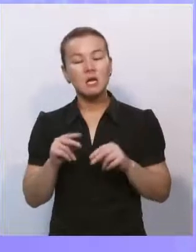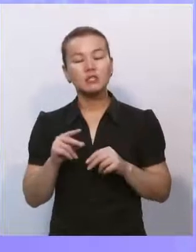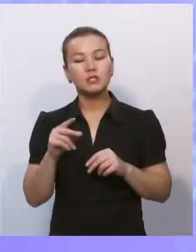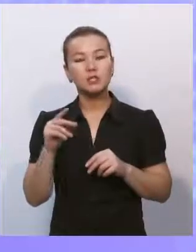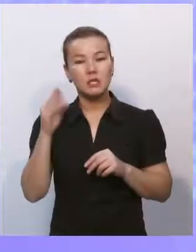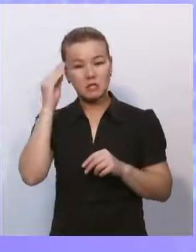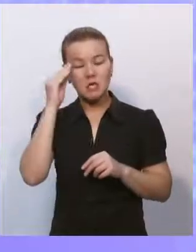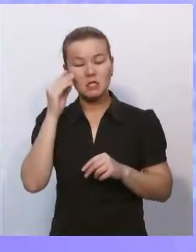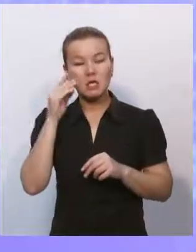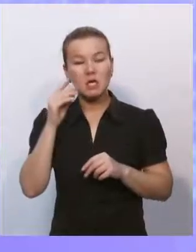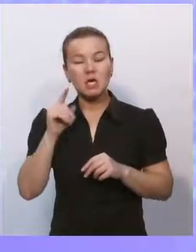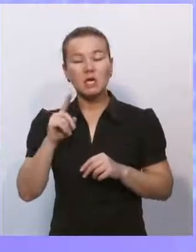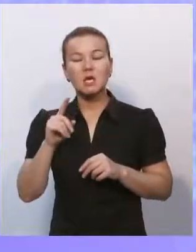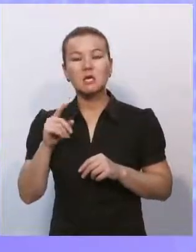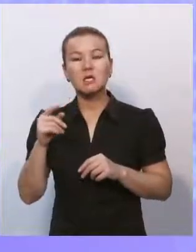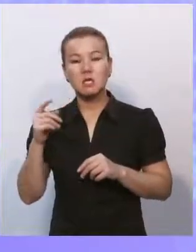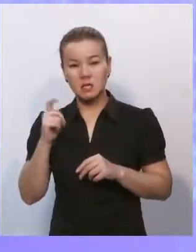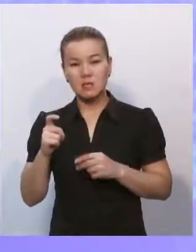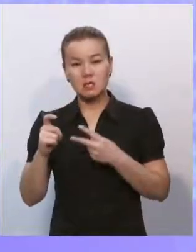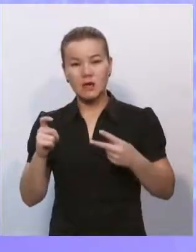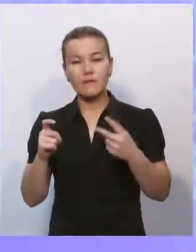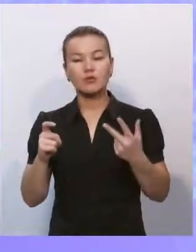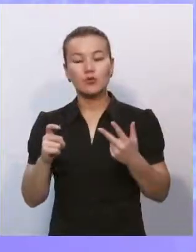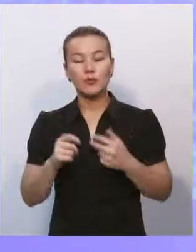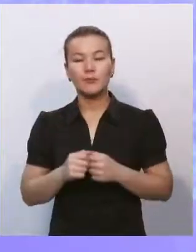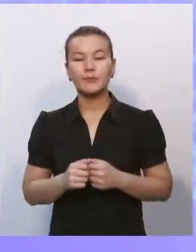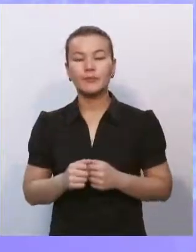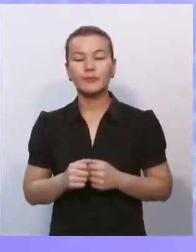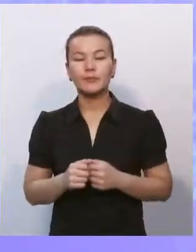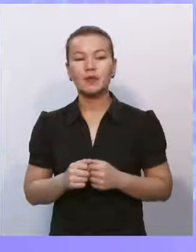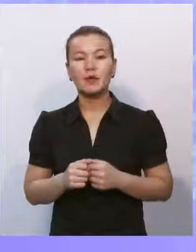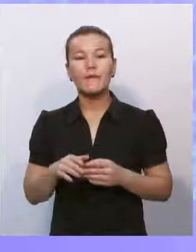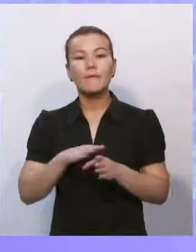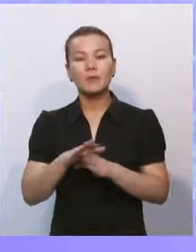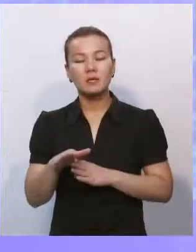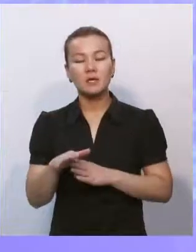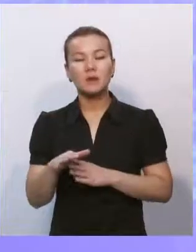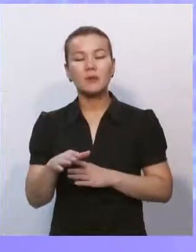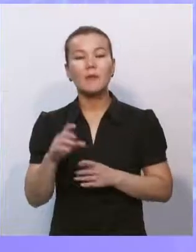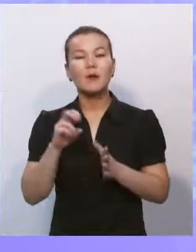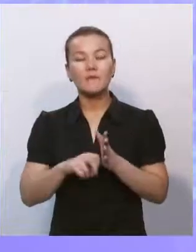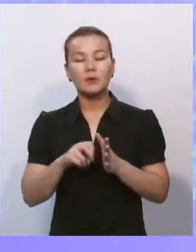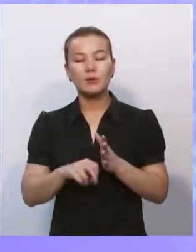x равен трем выполняем проверку